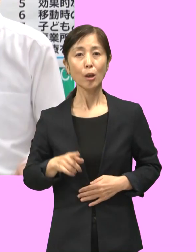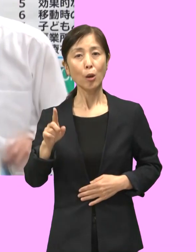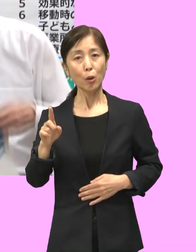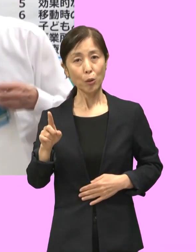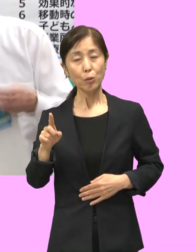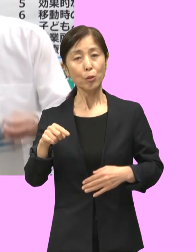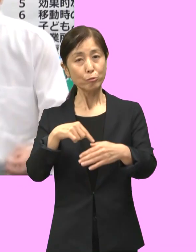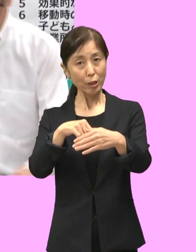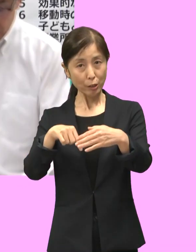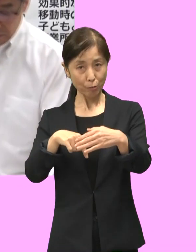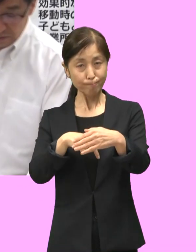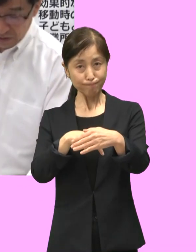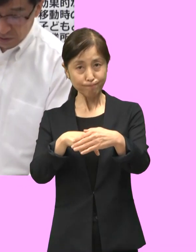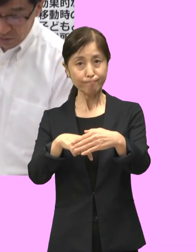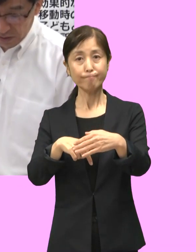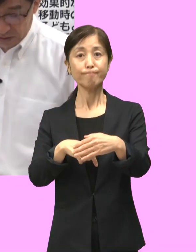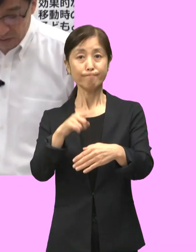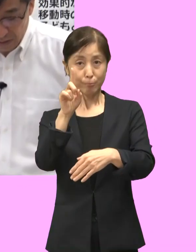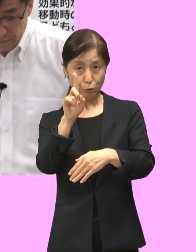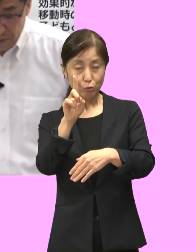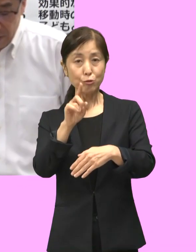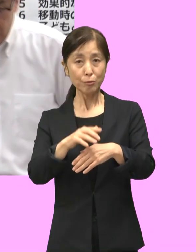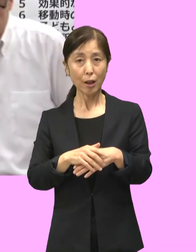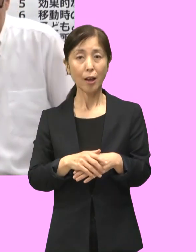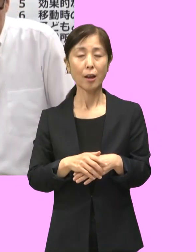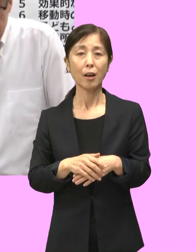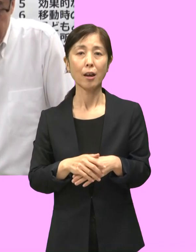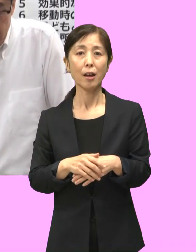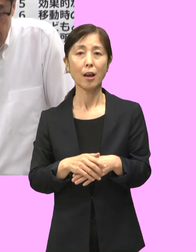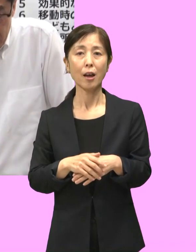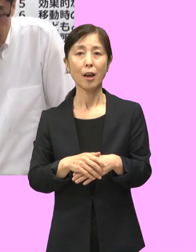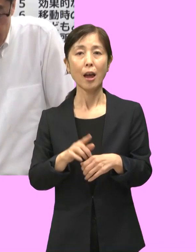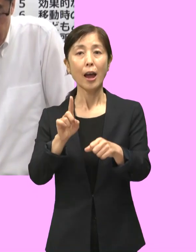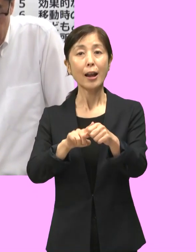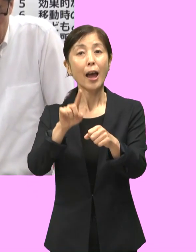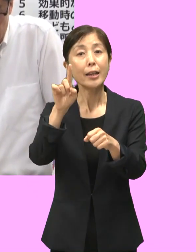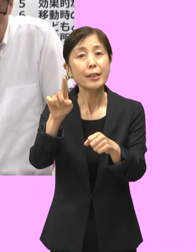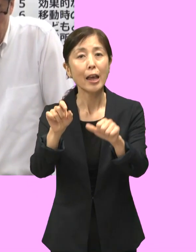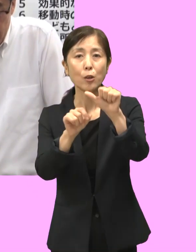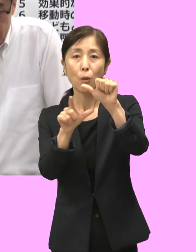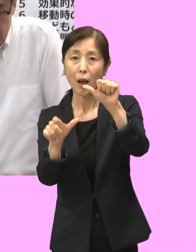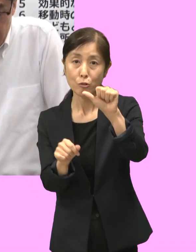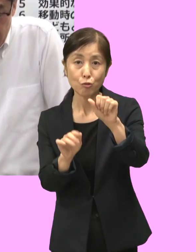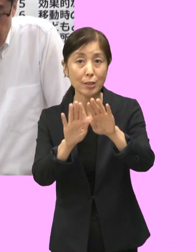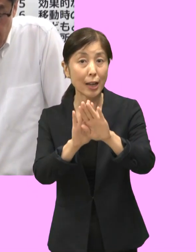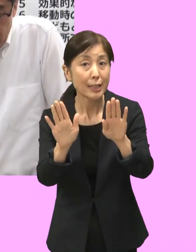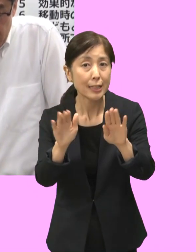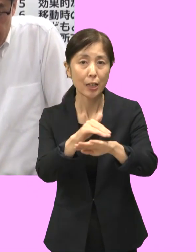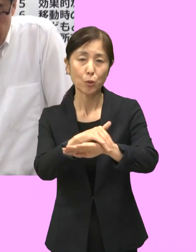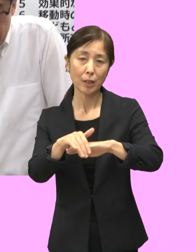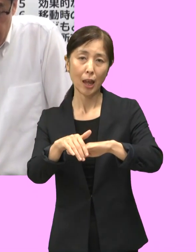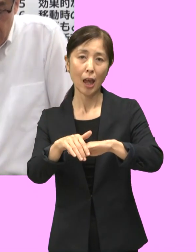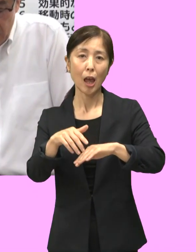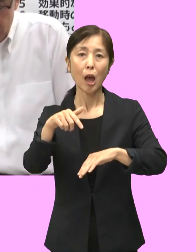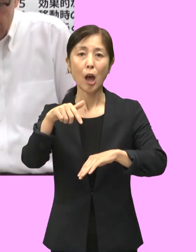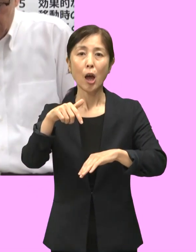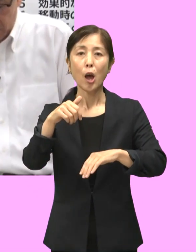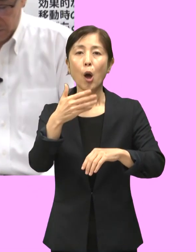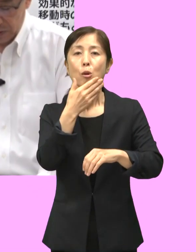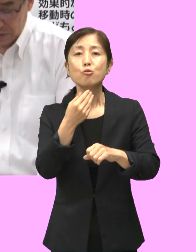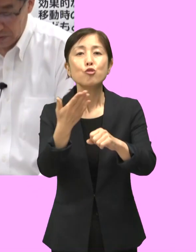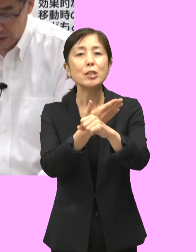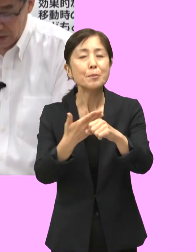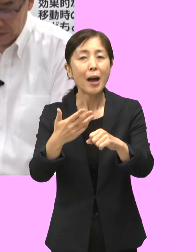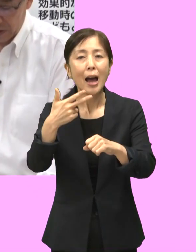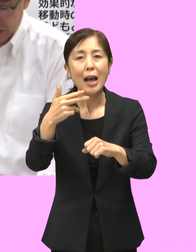のうち一つはですね、来年5月に開催をいたします、福島シティハーフマラソン